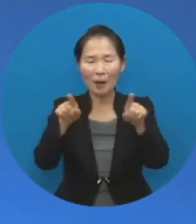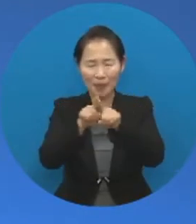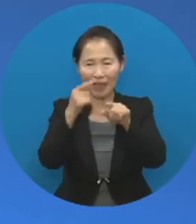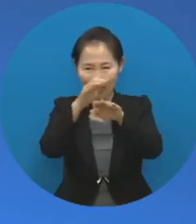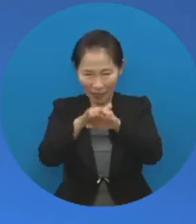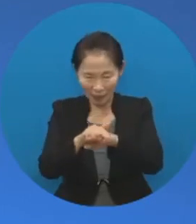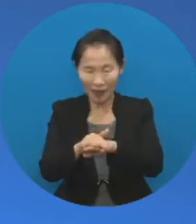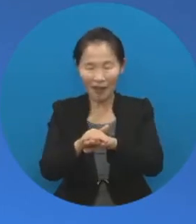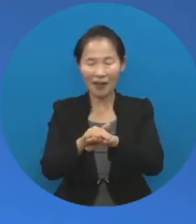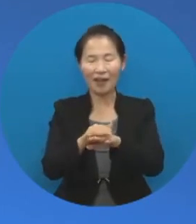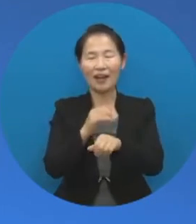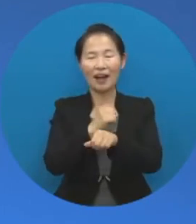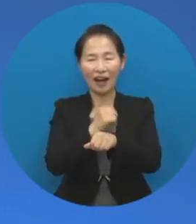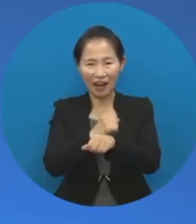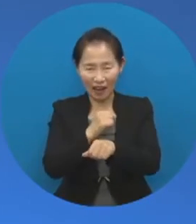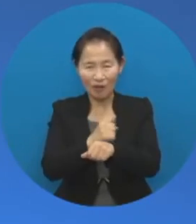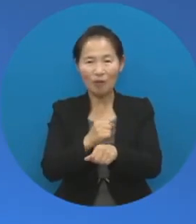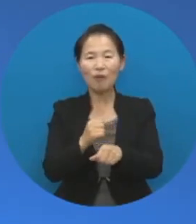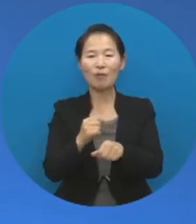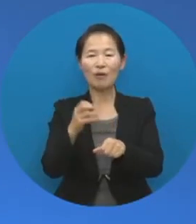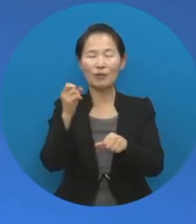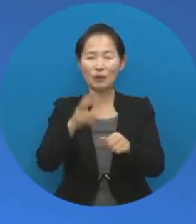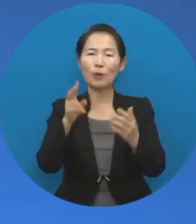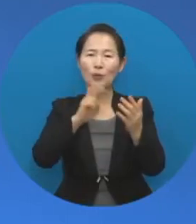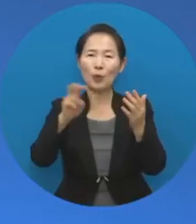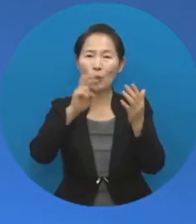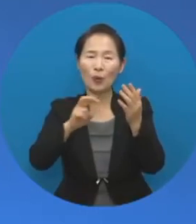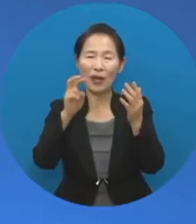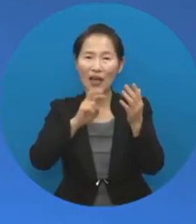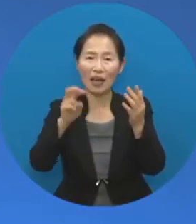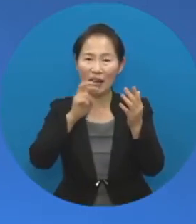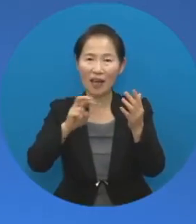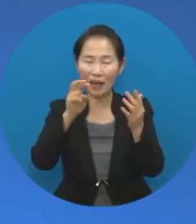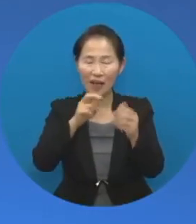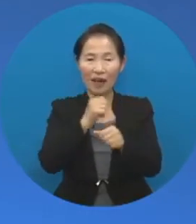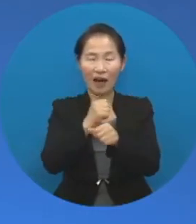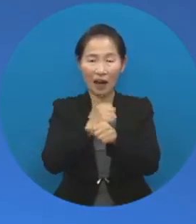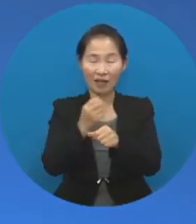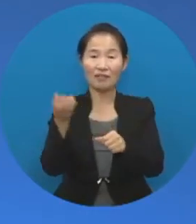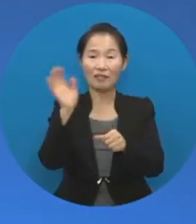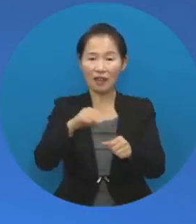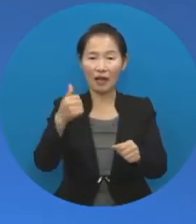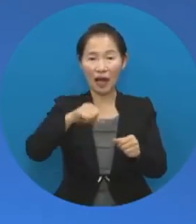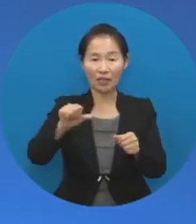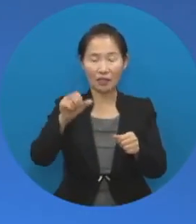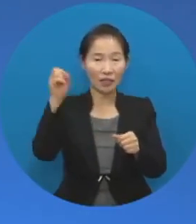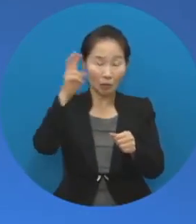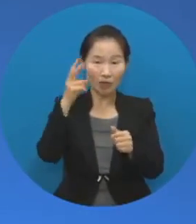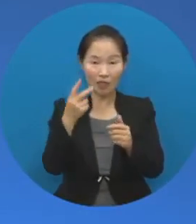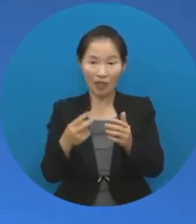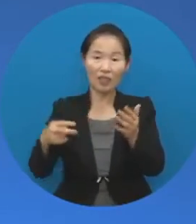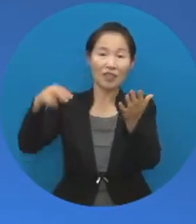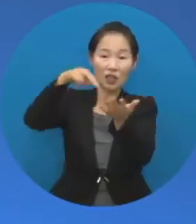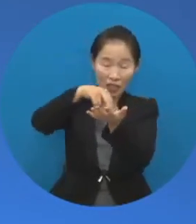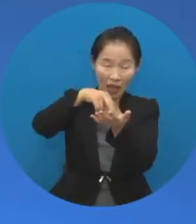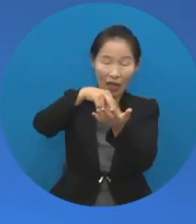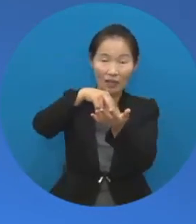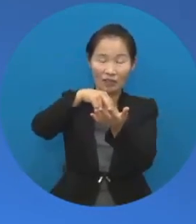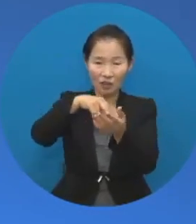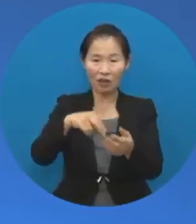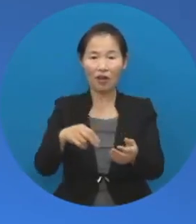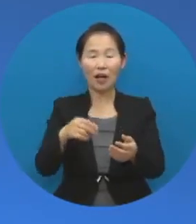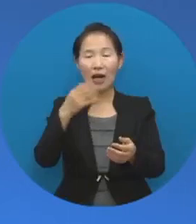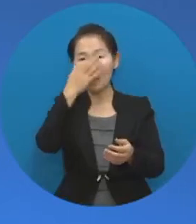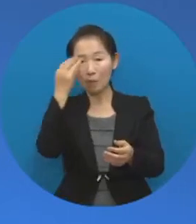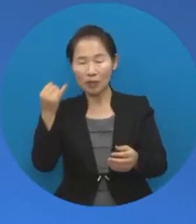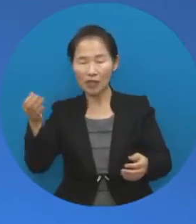하늘나라 이제 노래를 막 부르는데 이제 우리 아들이 갑자기 이제 일어나더니 막 그 할머니들이 아리랑 하면 춤추듯이 막